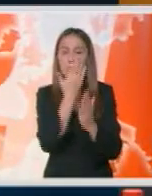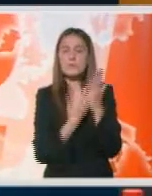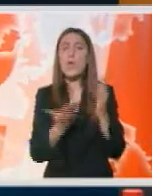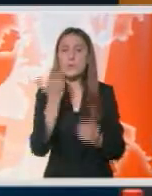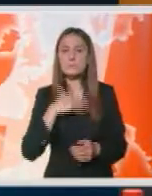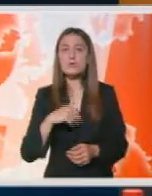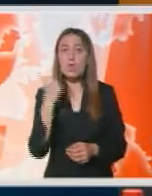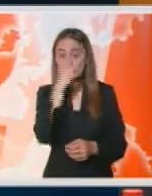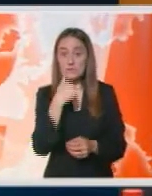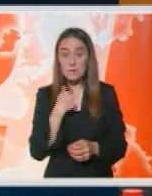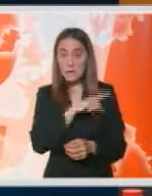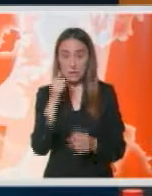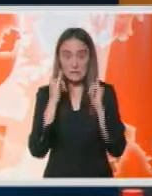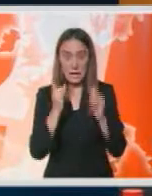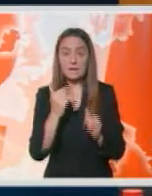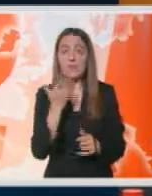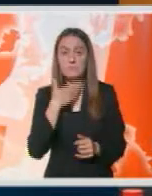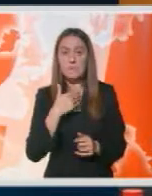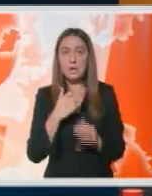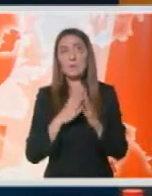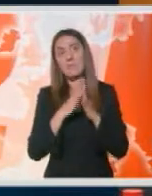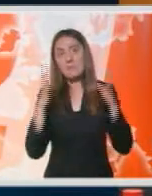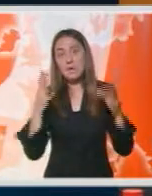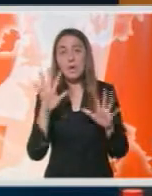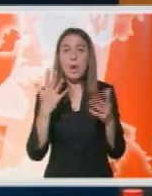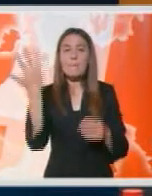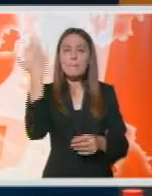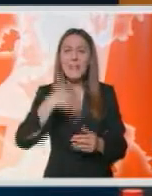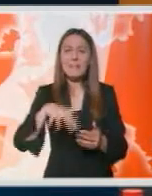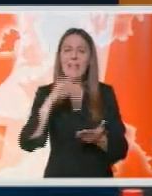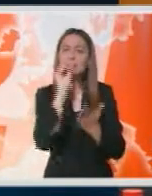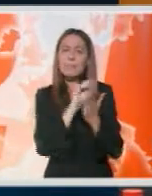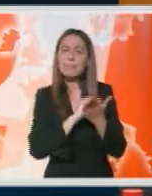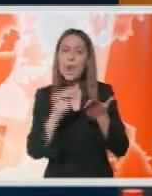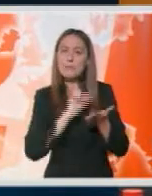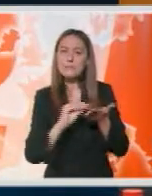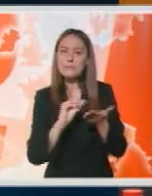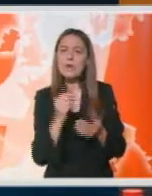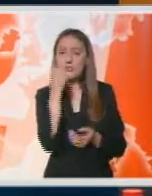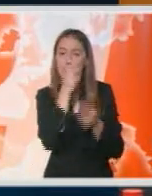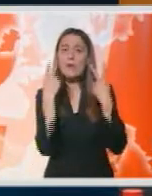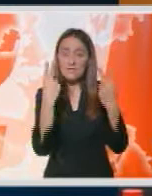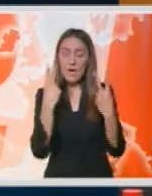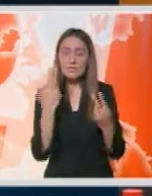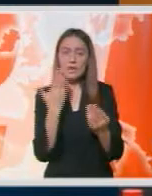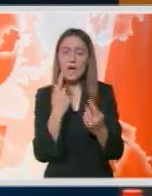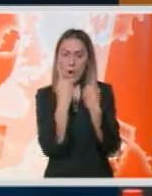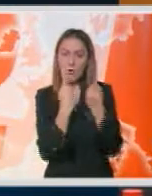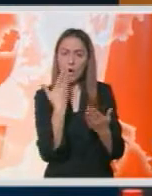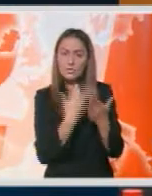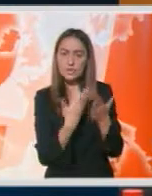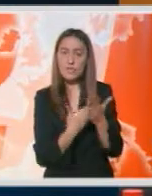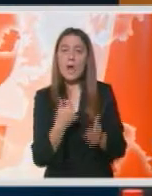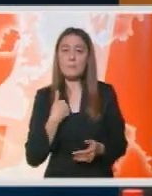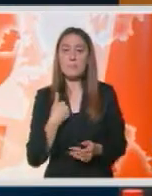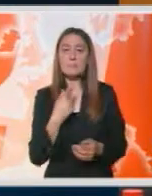Ono što smo mi do sada uspjeli, to je red veličina nekih 5000 propisa. Ono što je takođe važno kao baza je da smo